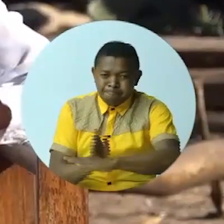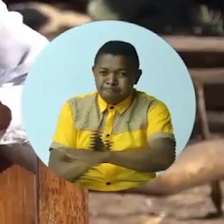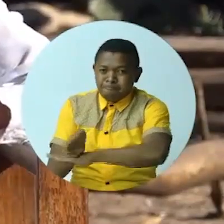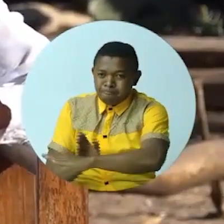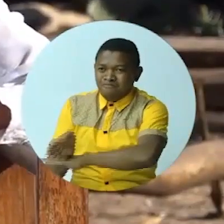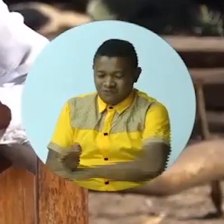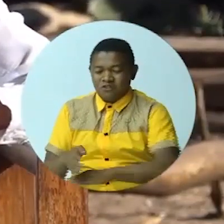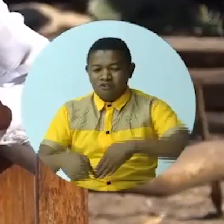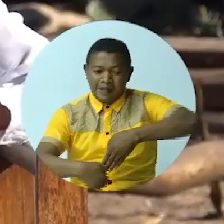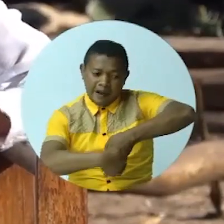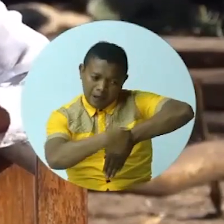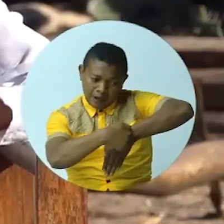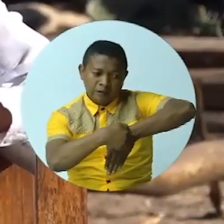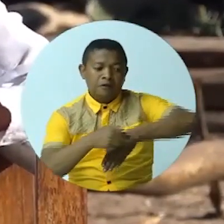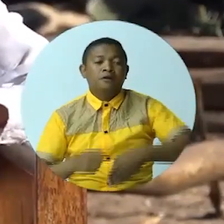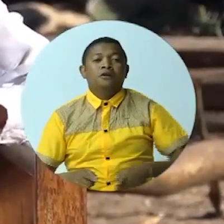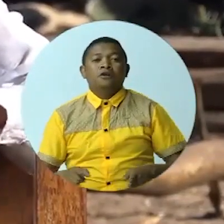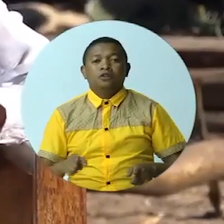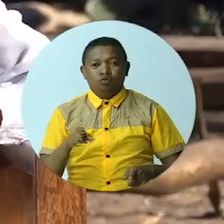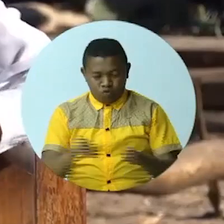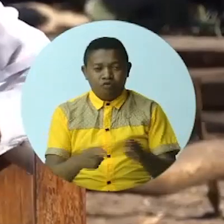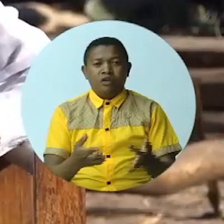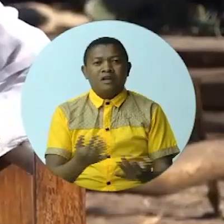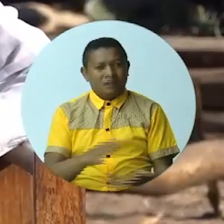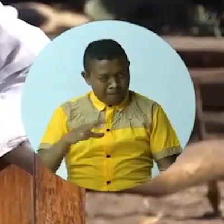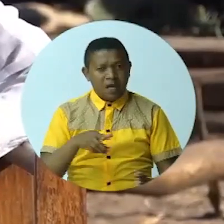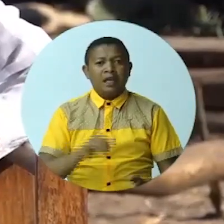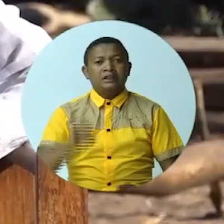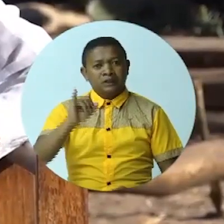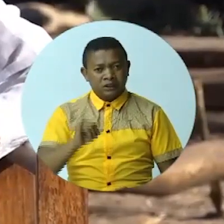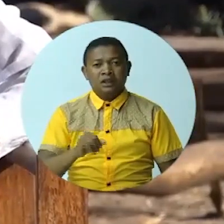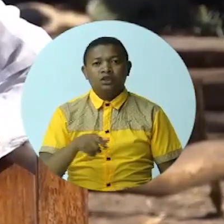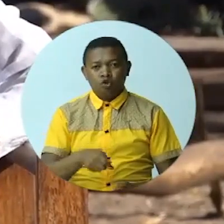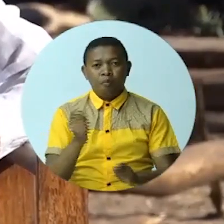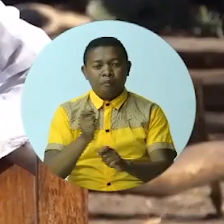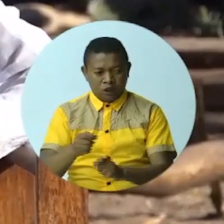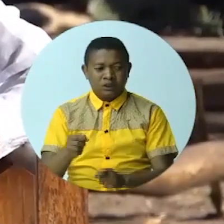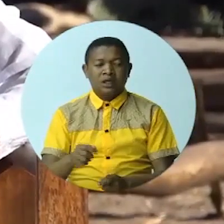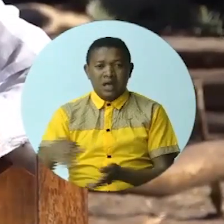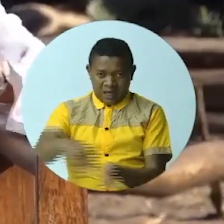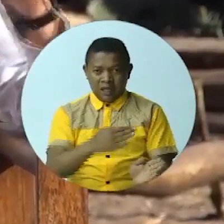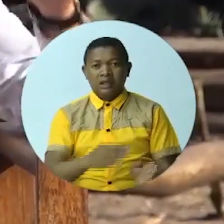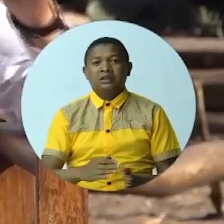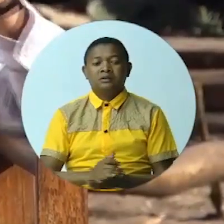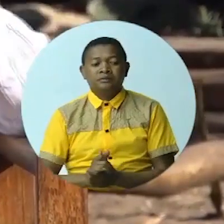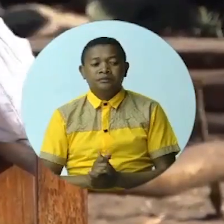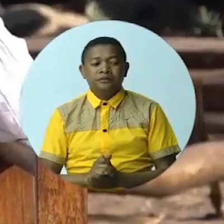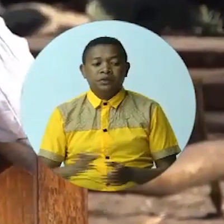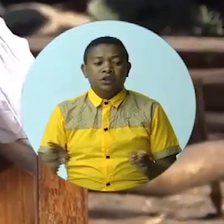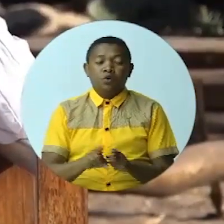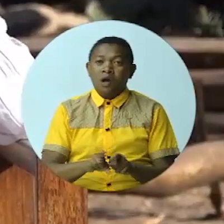indrindra eto Madagasikara ny zavatra ho ataontsika aty atsimo.